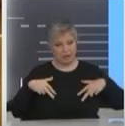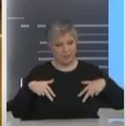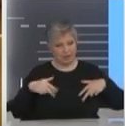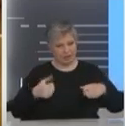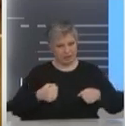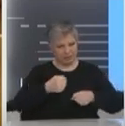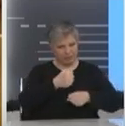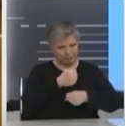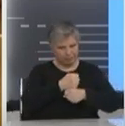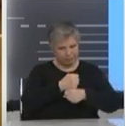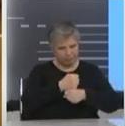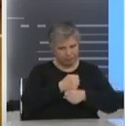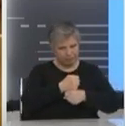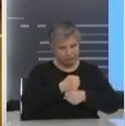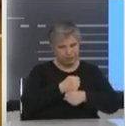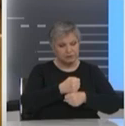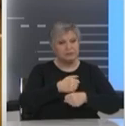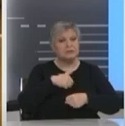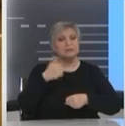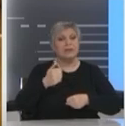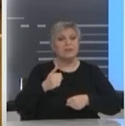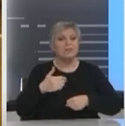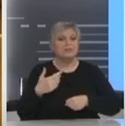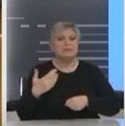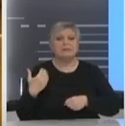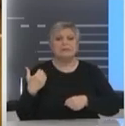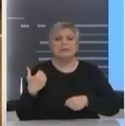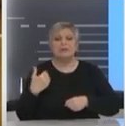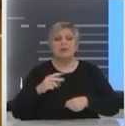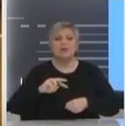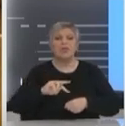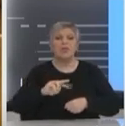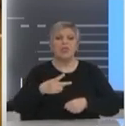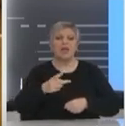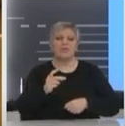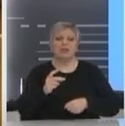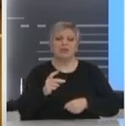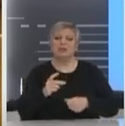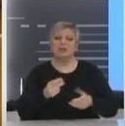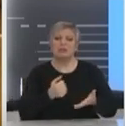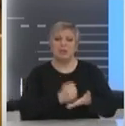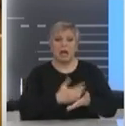διάρκεια της δεύτερης αξιολόγησης σε σχέση με τα ζητήματα τα εργασιακά.